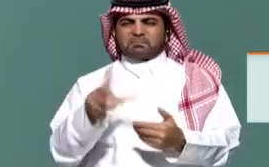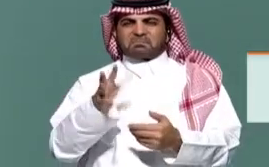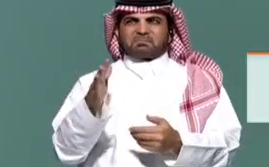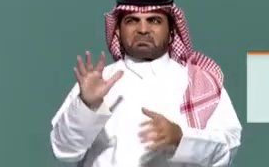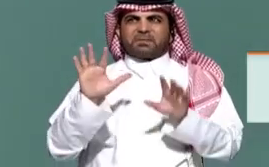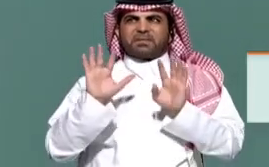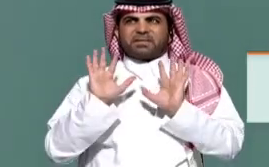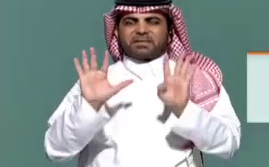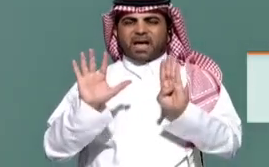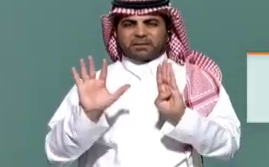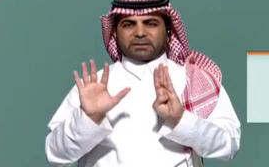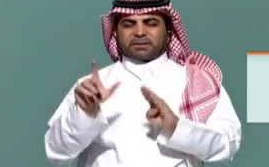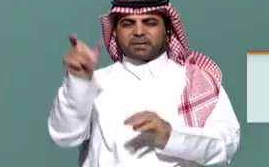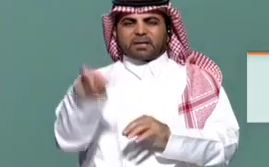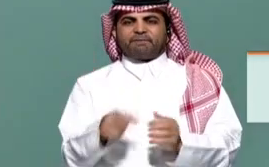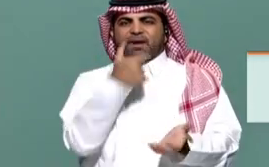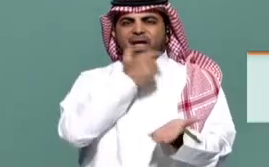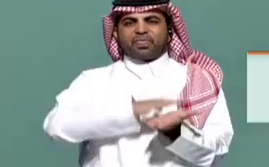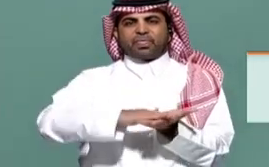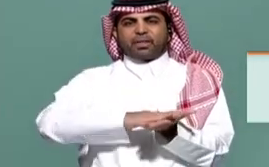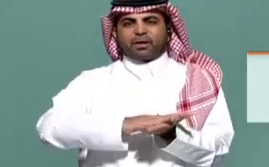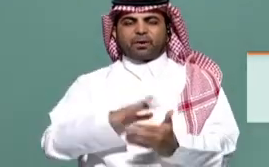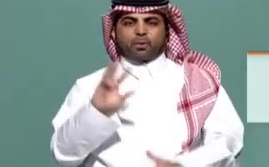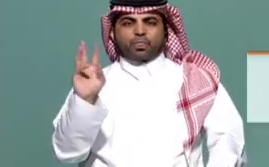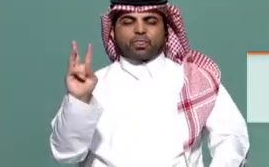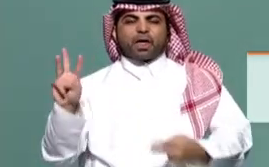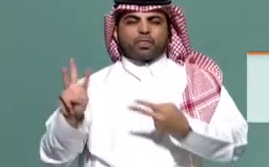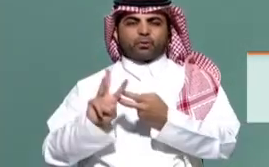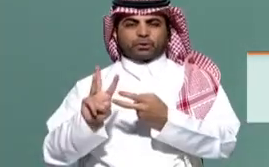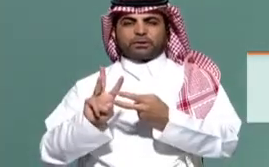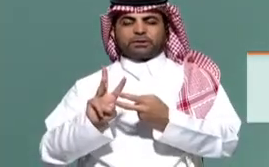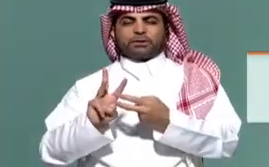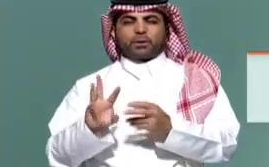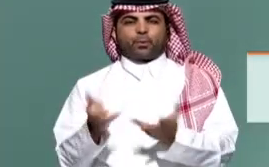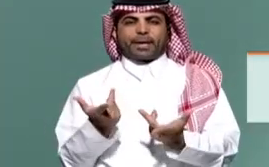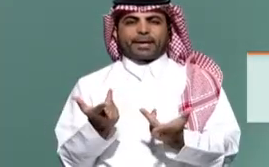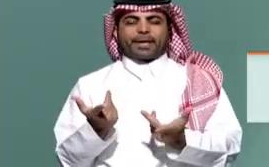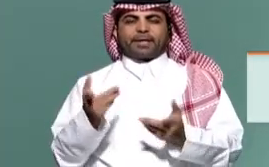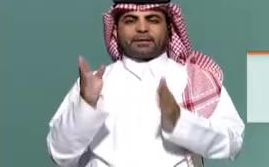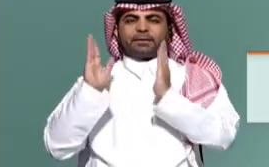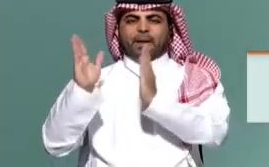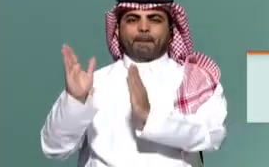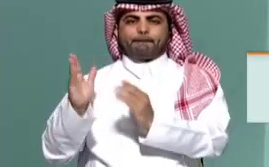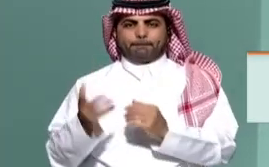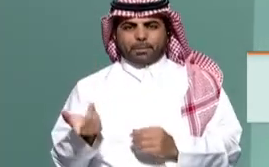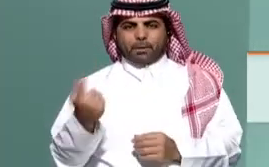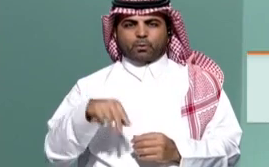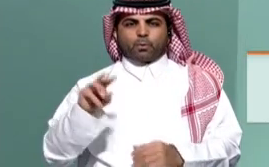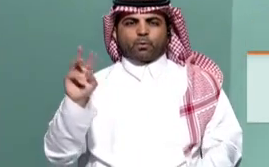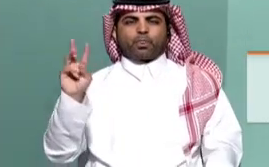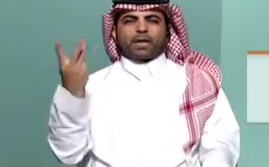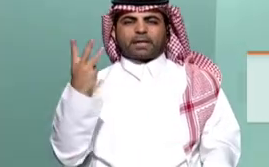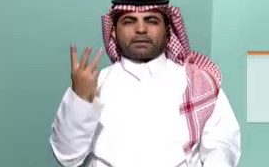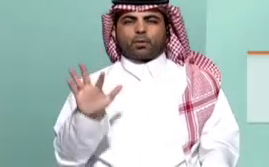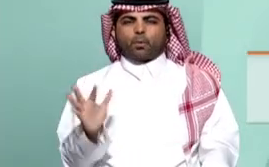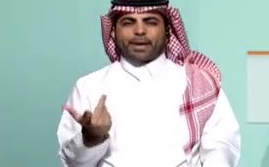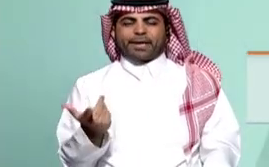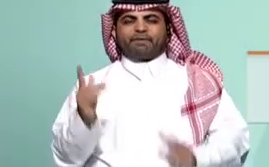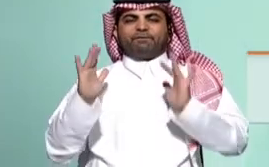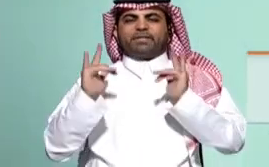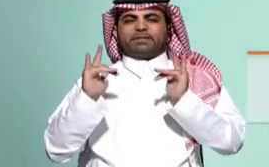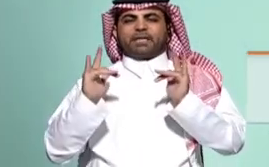19 حالة في مدينة الرياض و23 حالة في المنطقة الشرقية و13